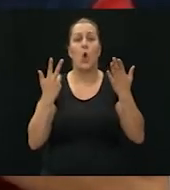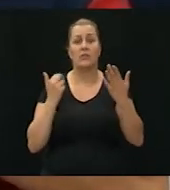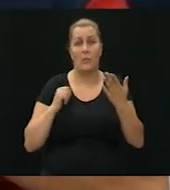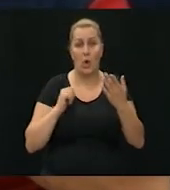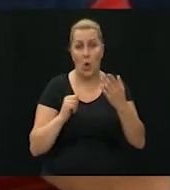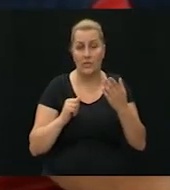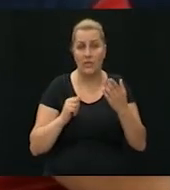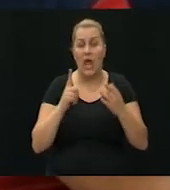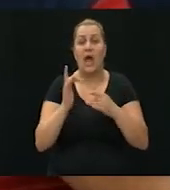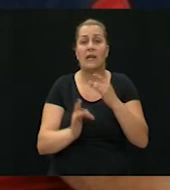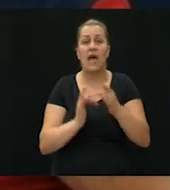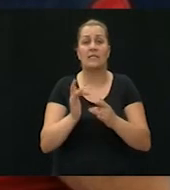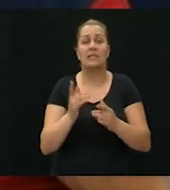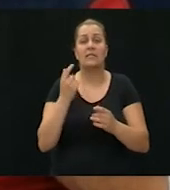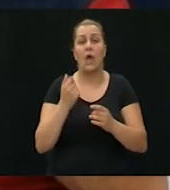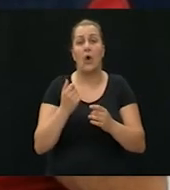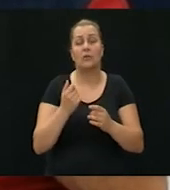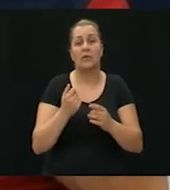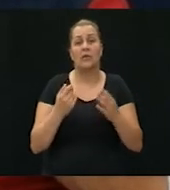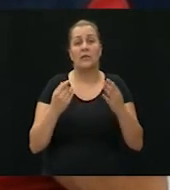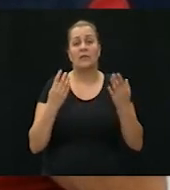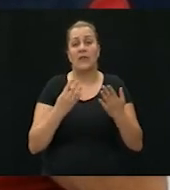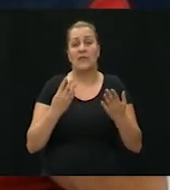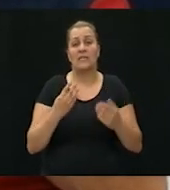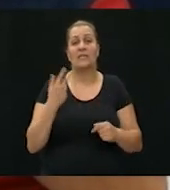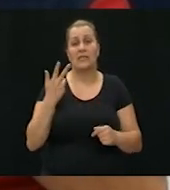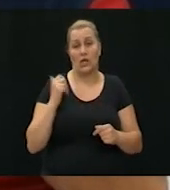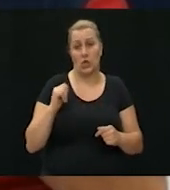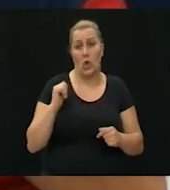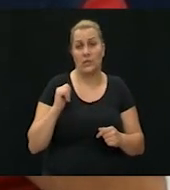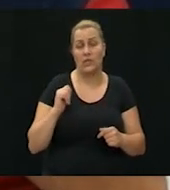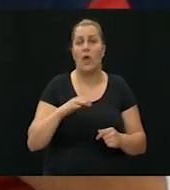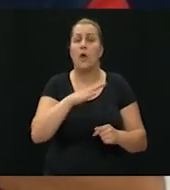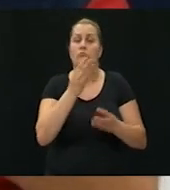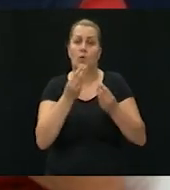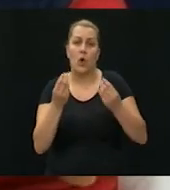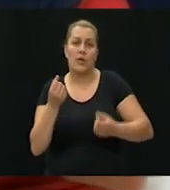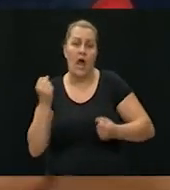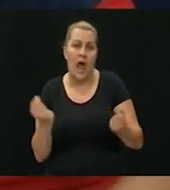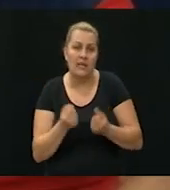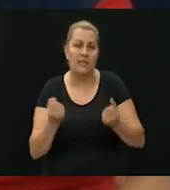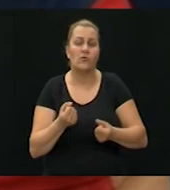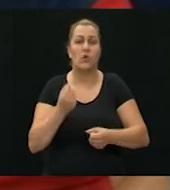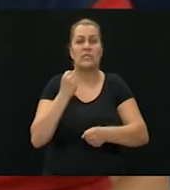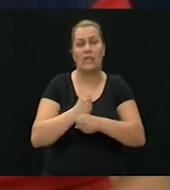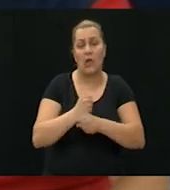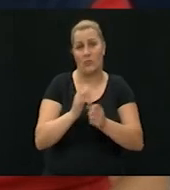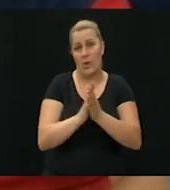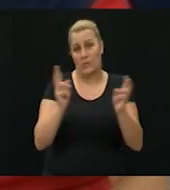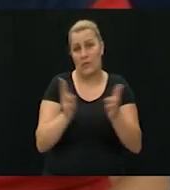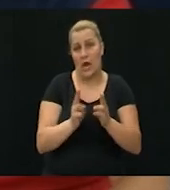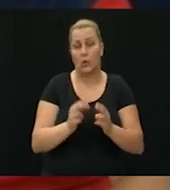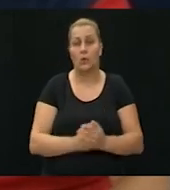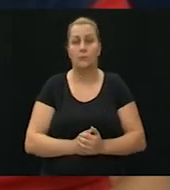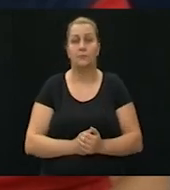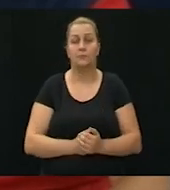1998. a nasljednica je čak od rada udruge 1993. Brojne aktivnosti, projekti, radovi. Evo, Riječ dvije, na samo smo